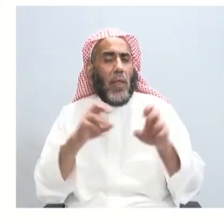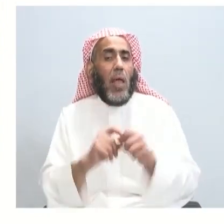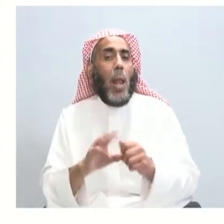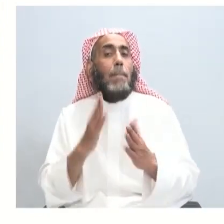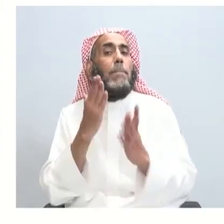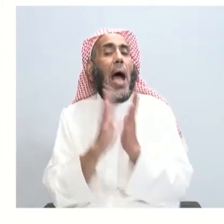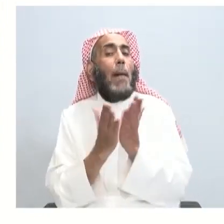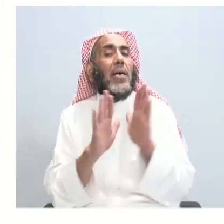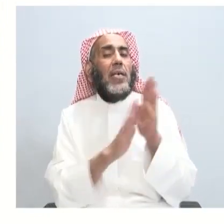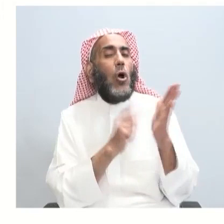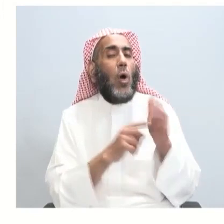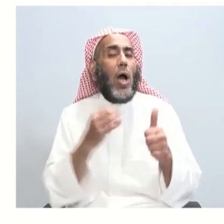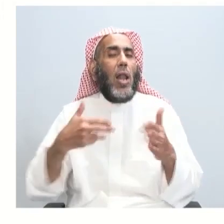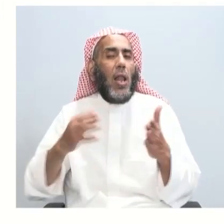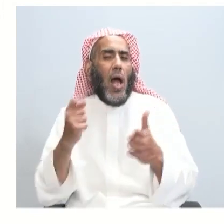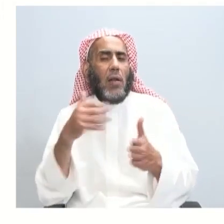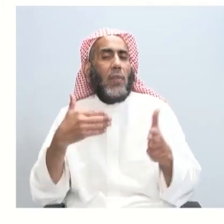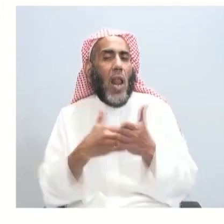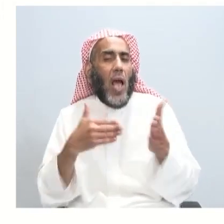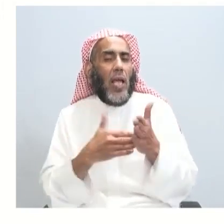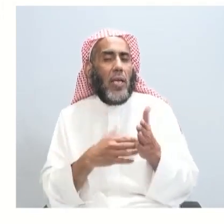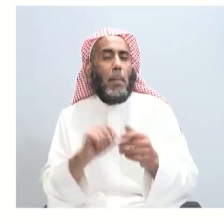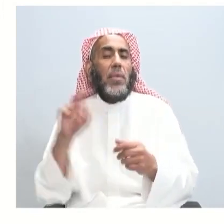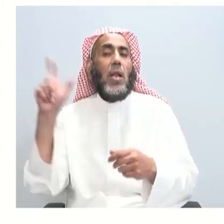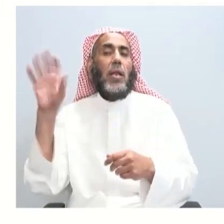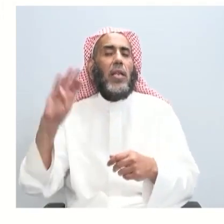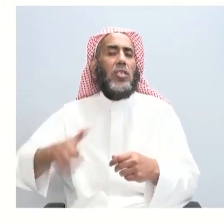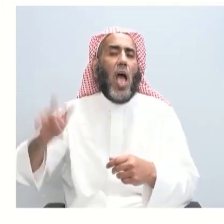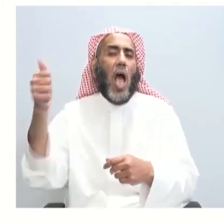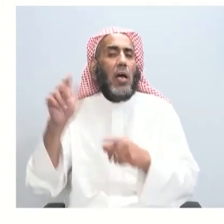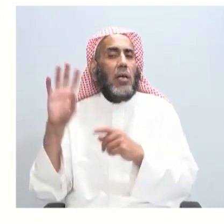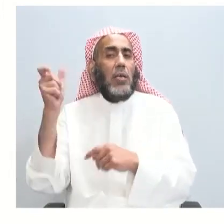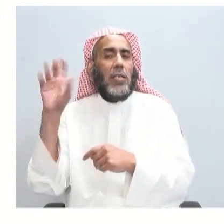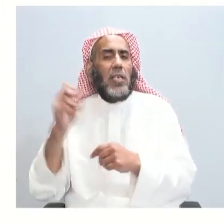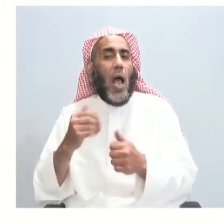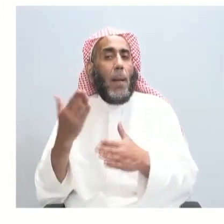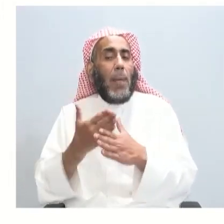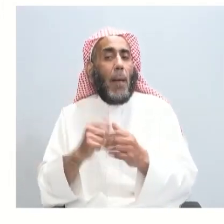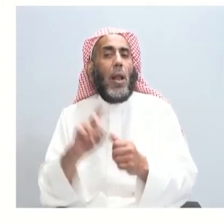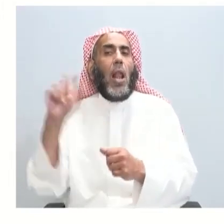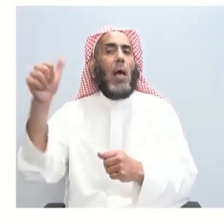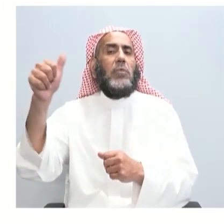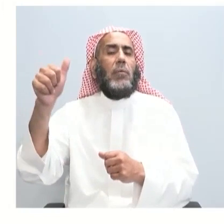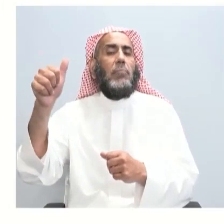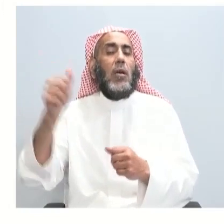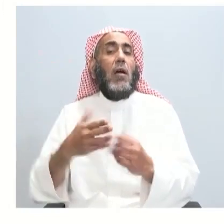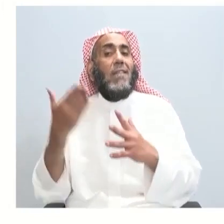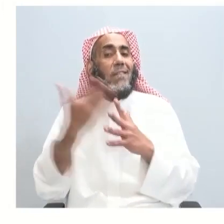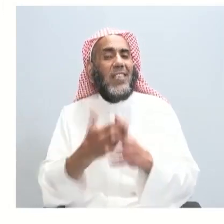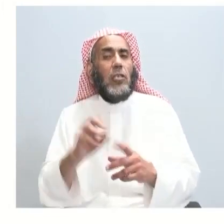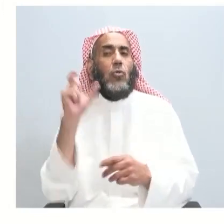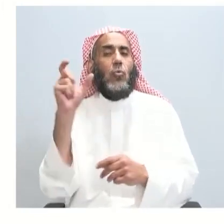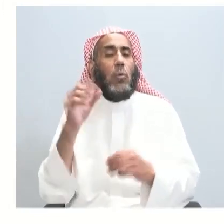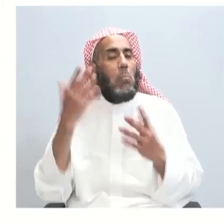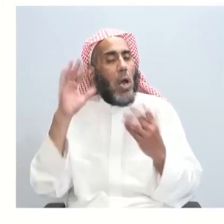الباب الذي هو الحرف الاخير هو الباب مثل نشا فالباب هنا باب الهمزه فصل النون